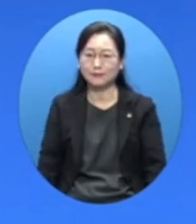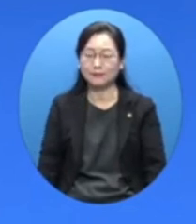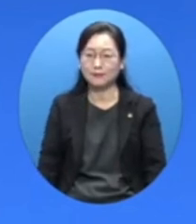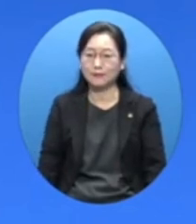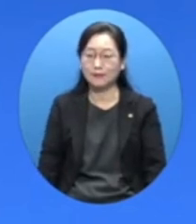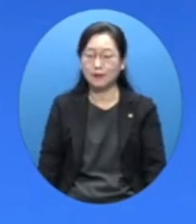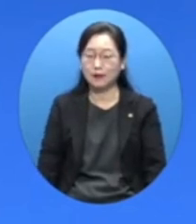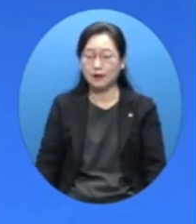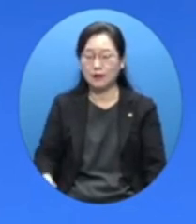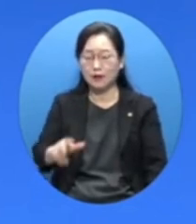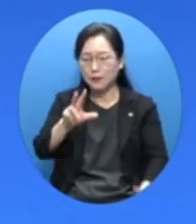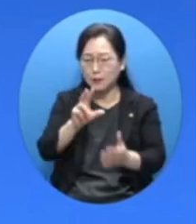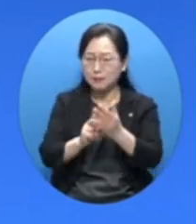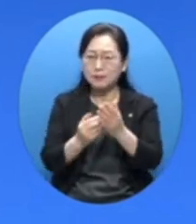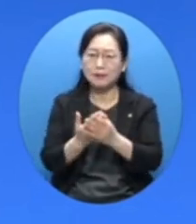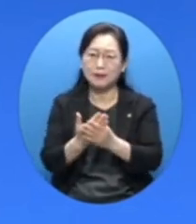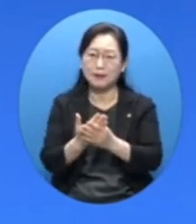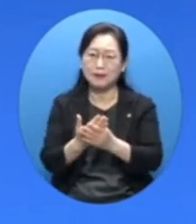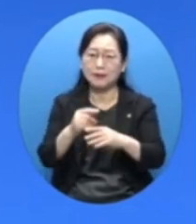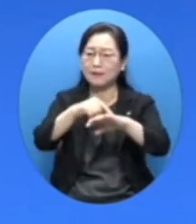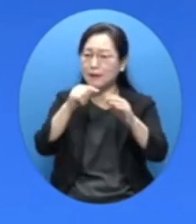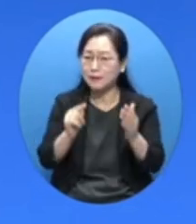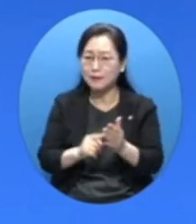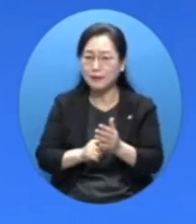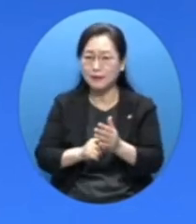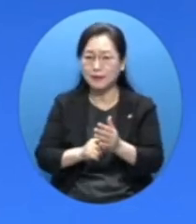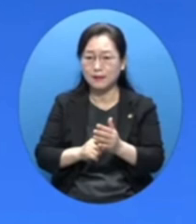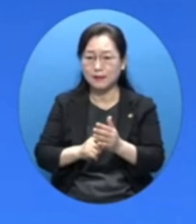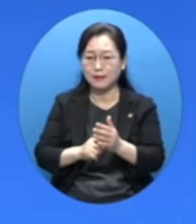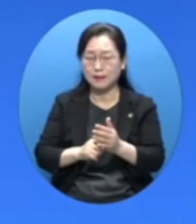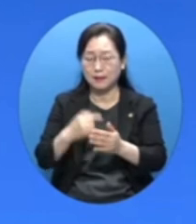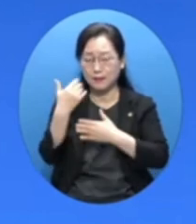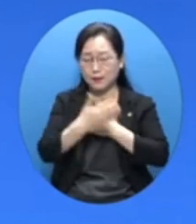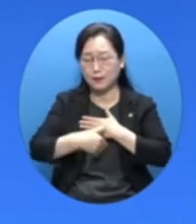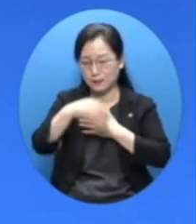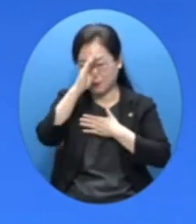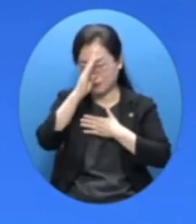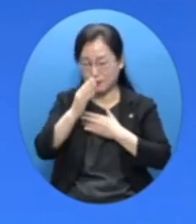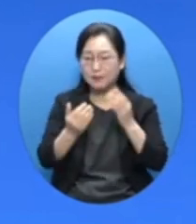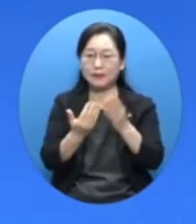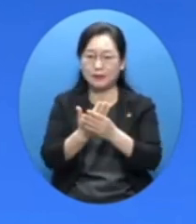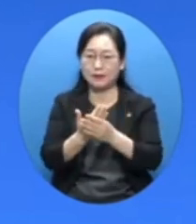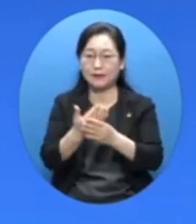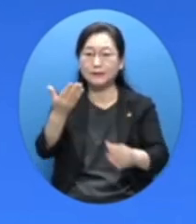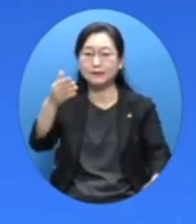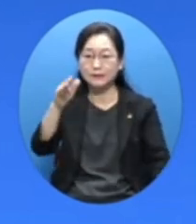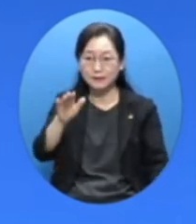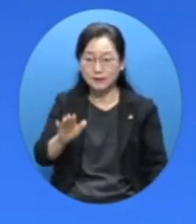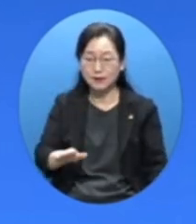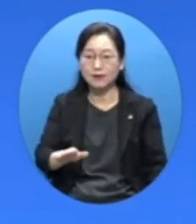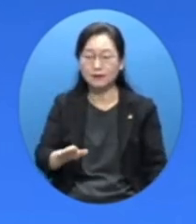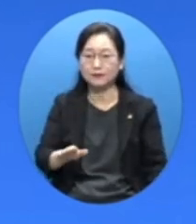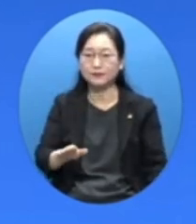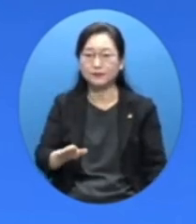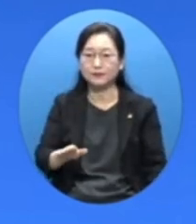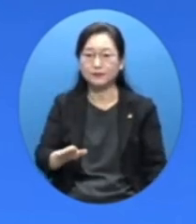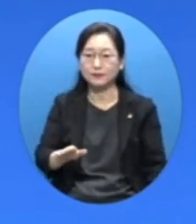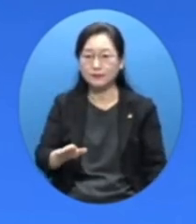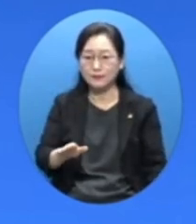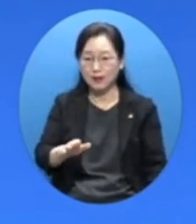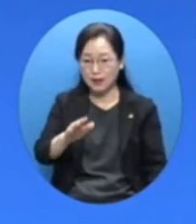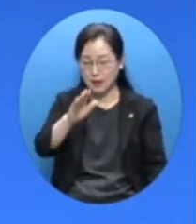이런 것들을 위해서 몸과 마음이 망가지고 있습니다 그런데 제가